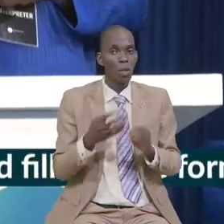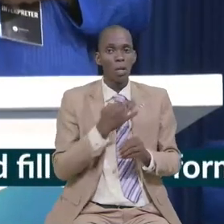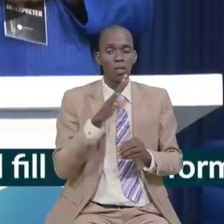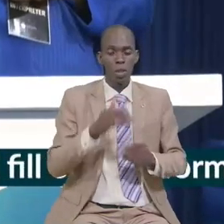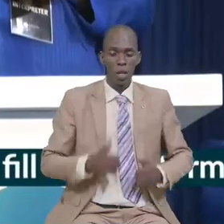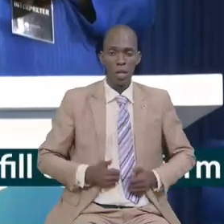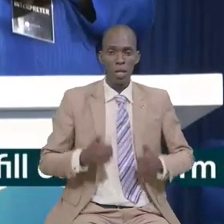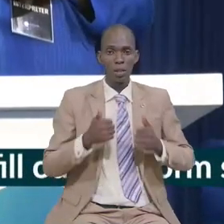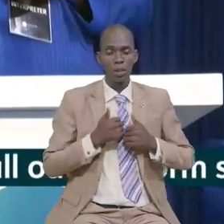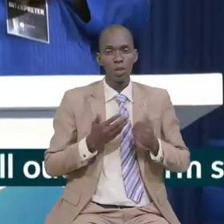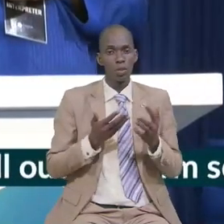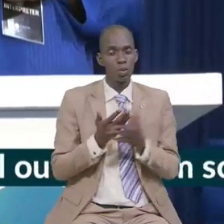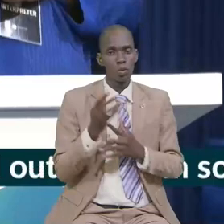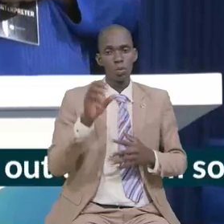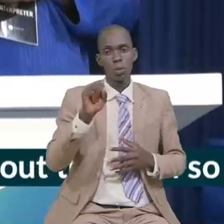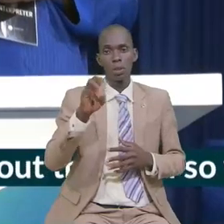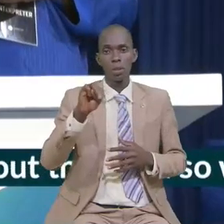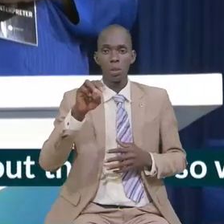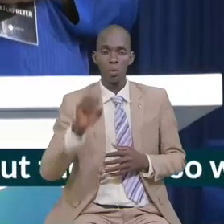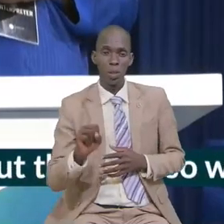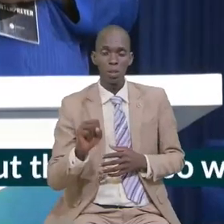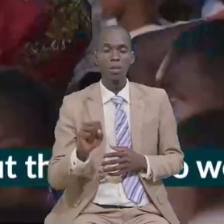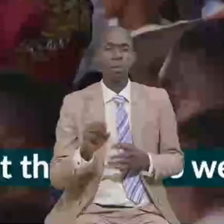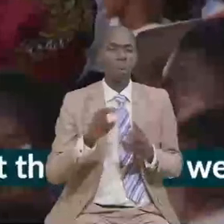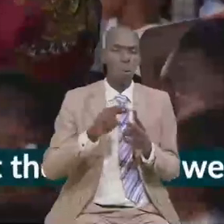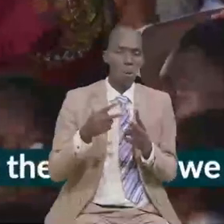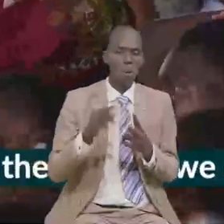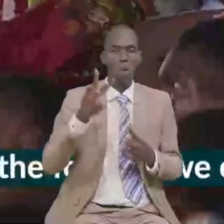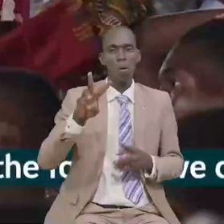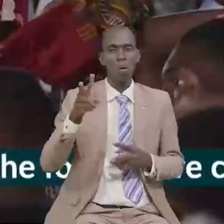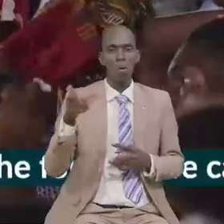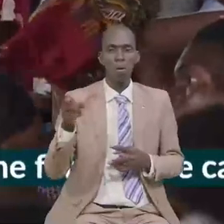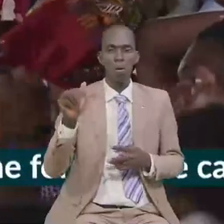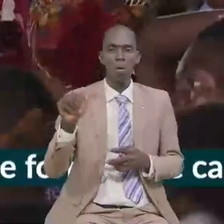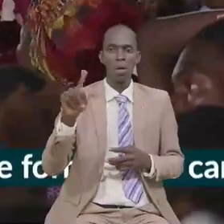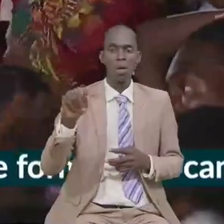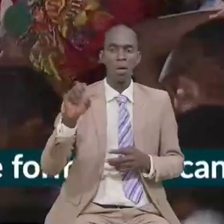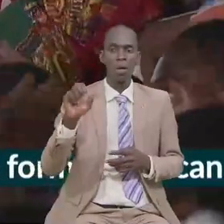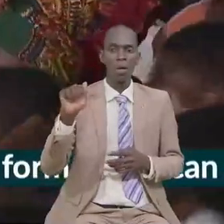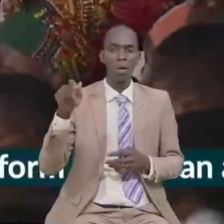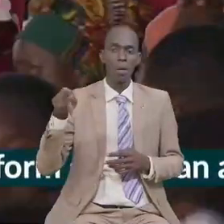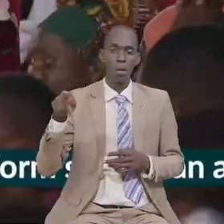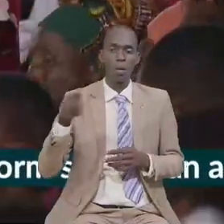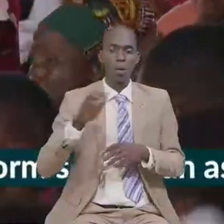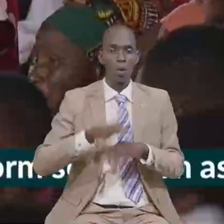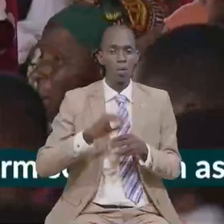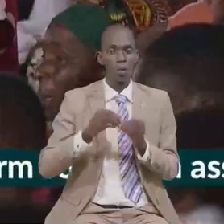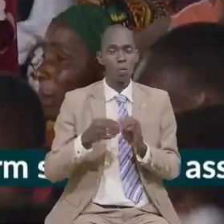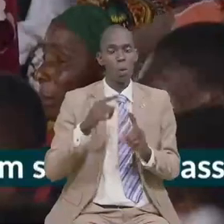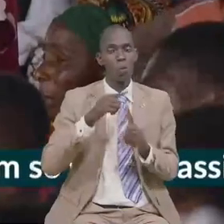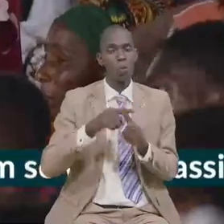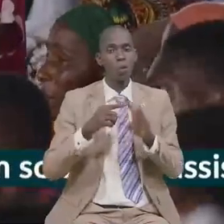votre nom, vos coordonnées à travers WhatsApp ou en envoyant cela